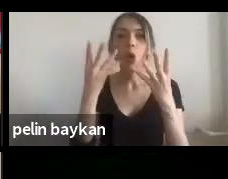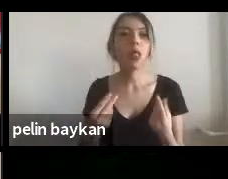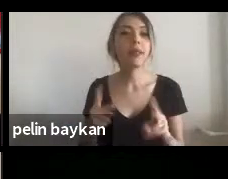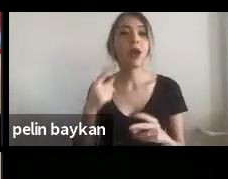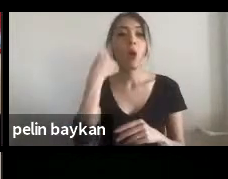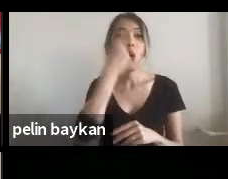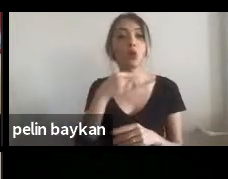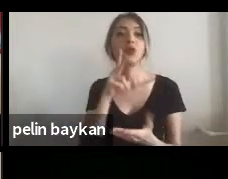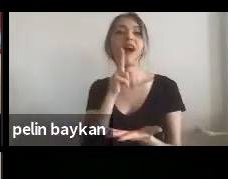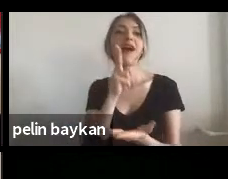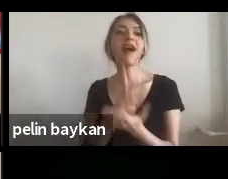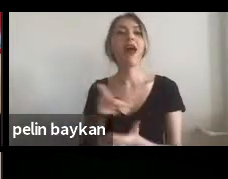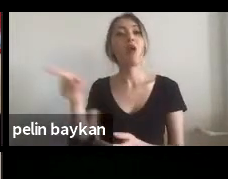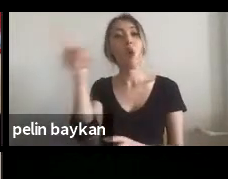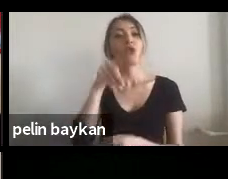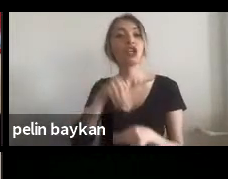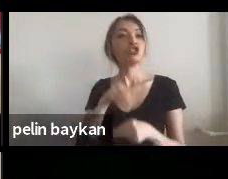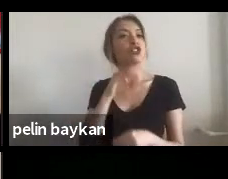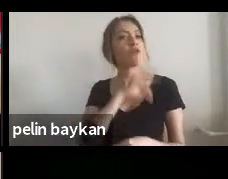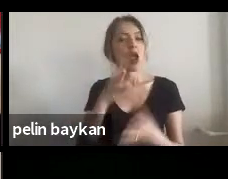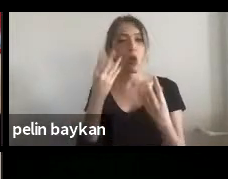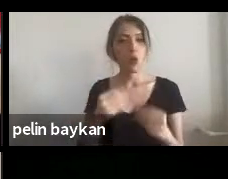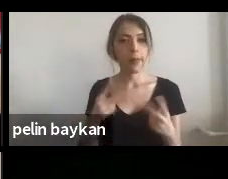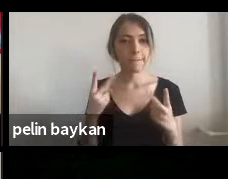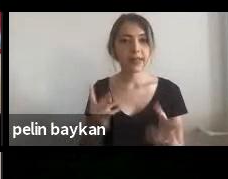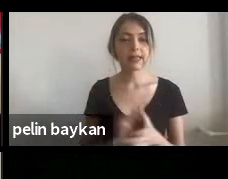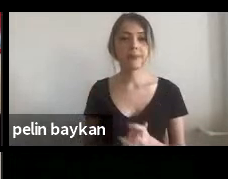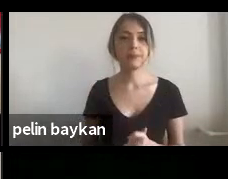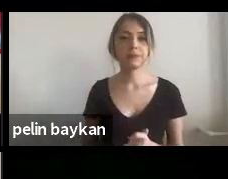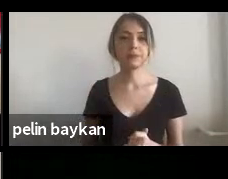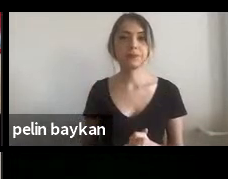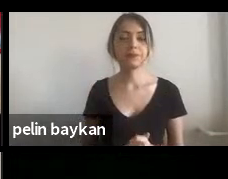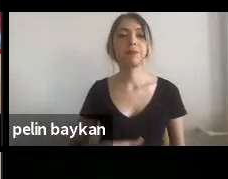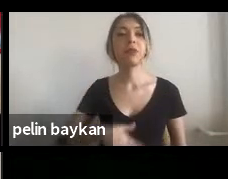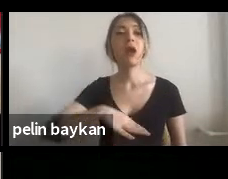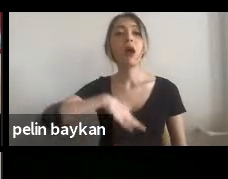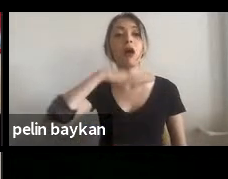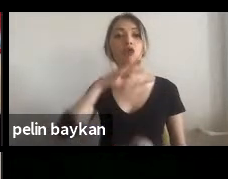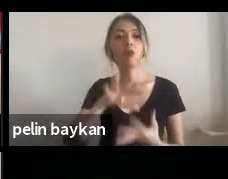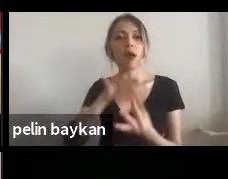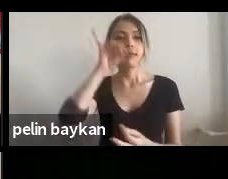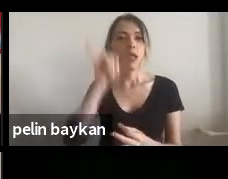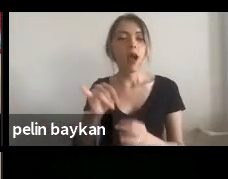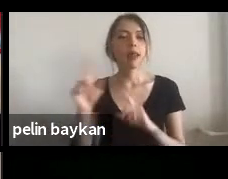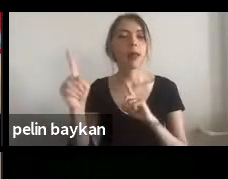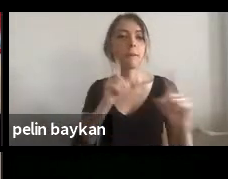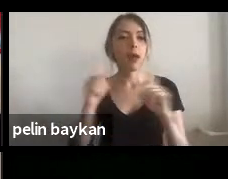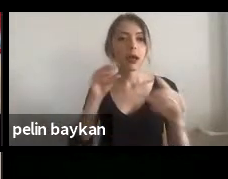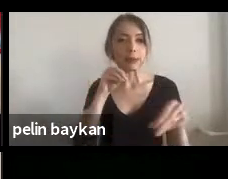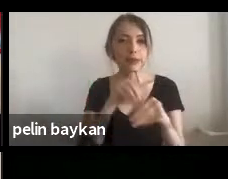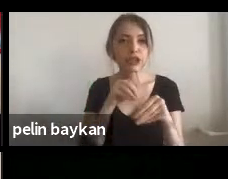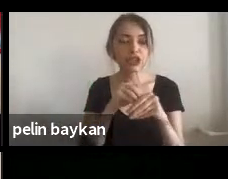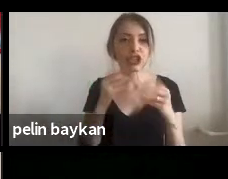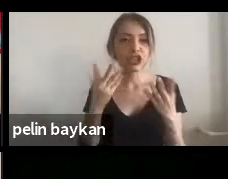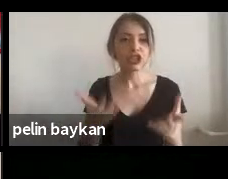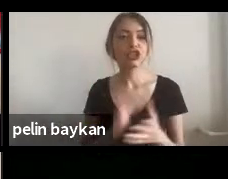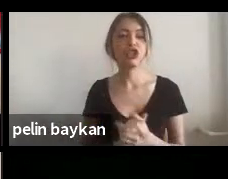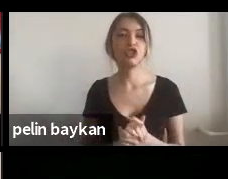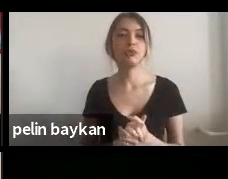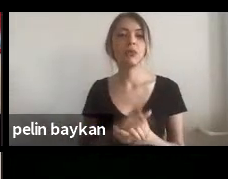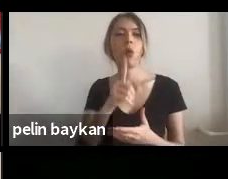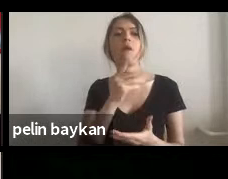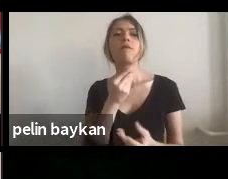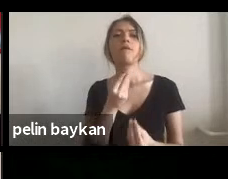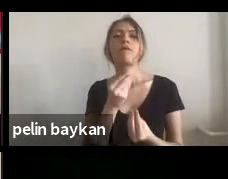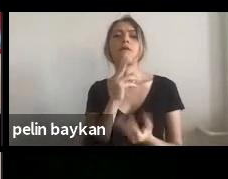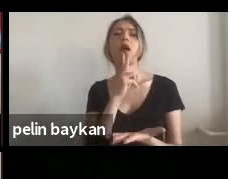sonucu olarak şunu görebiliyoruz. Avrupa İnsan Hakları Mahkemesi'nin verdiği